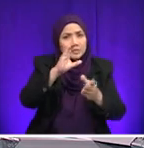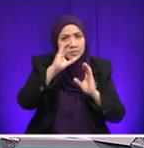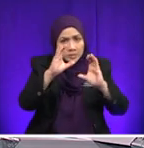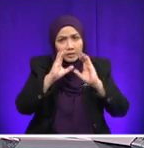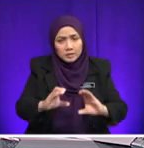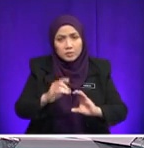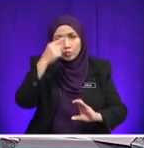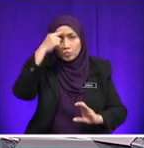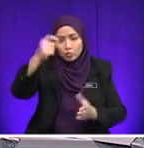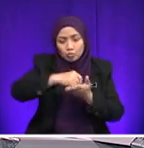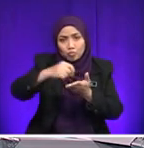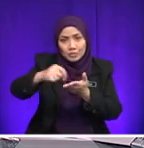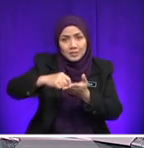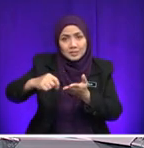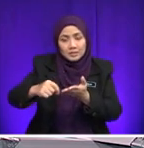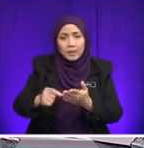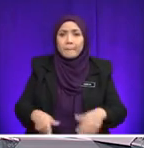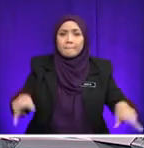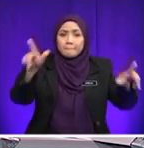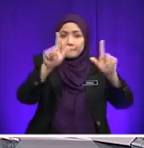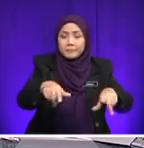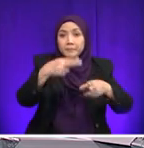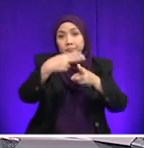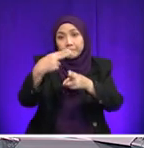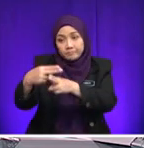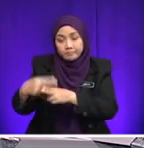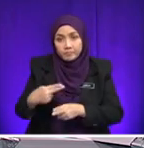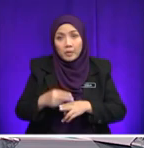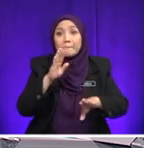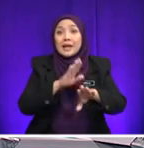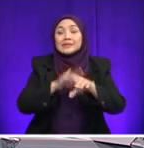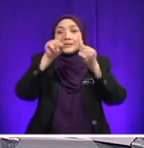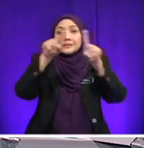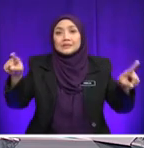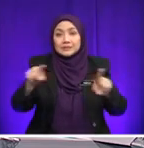merujuk kepada label yang ditulis pada segitiga